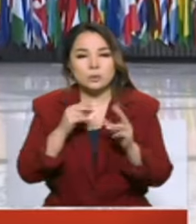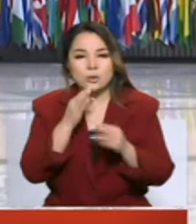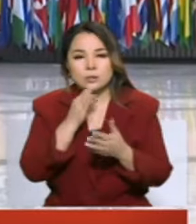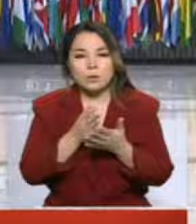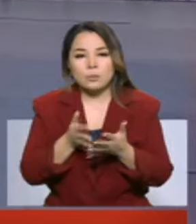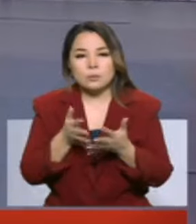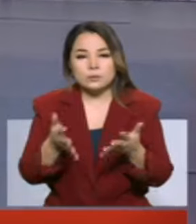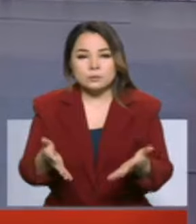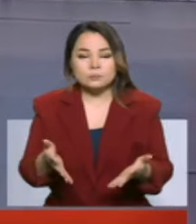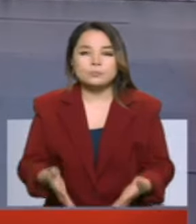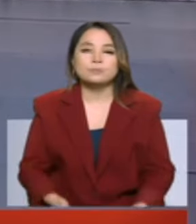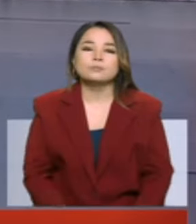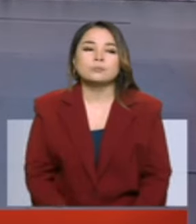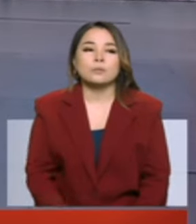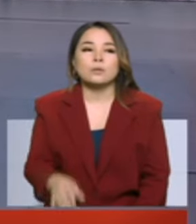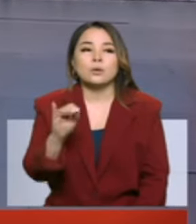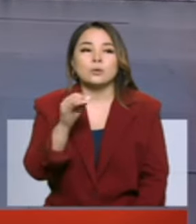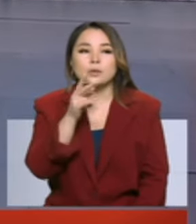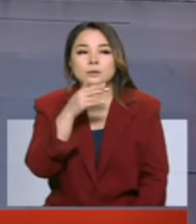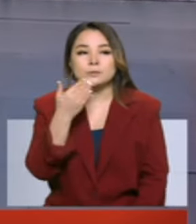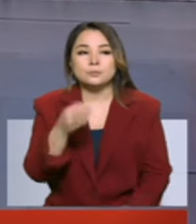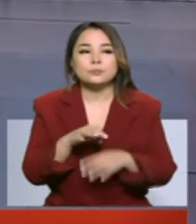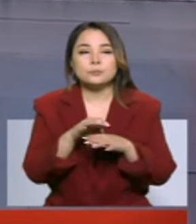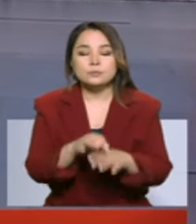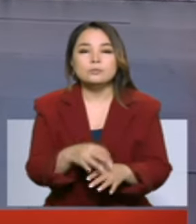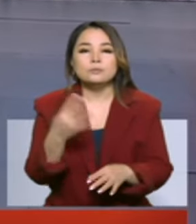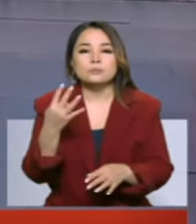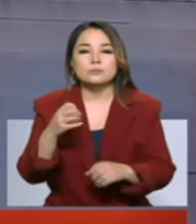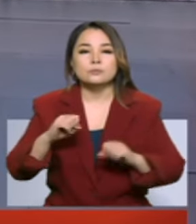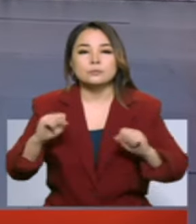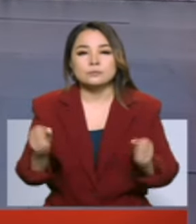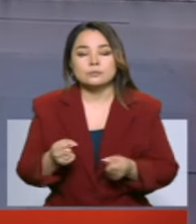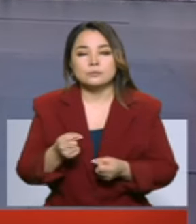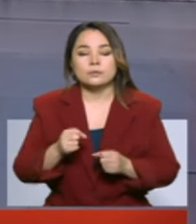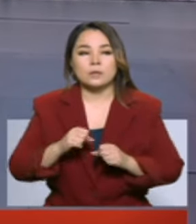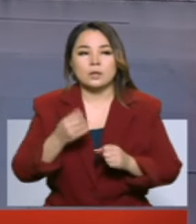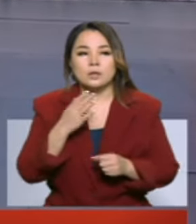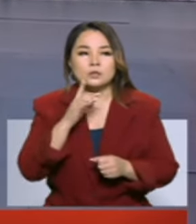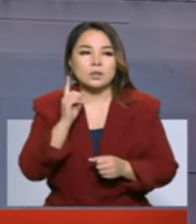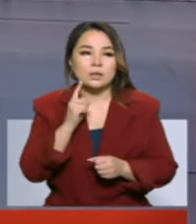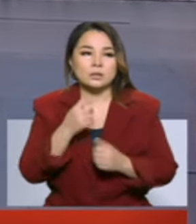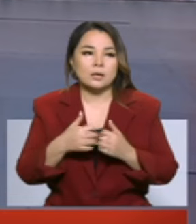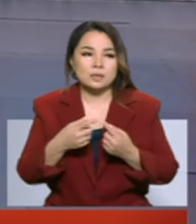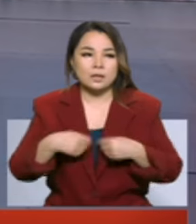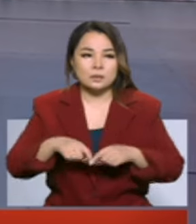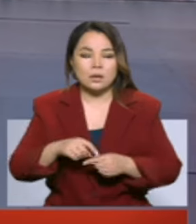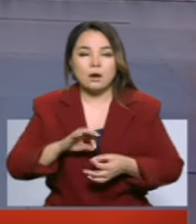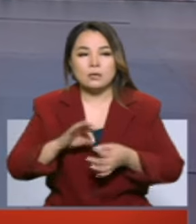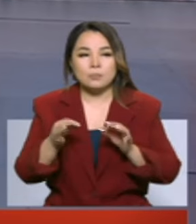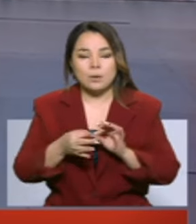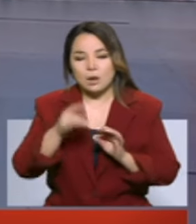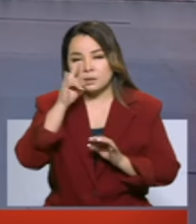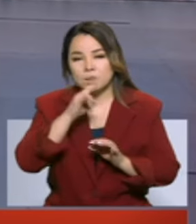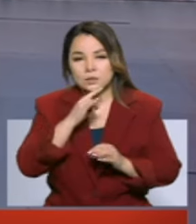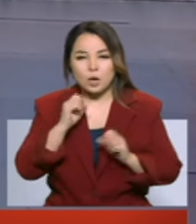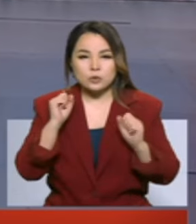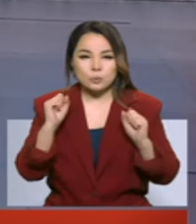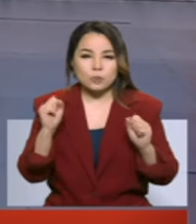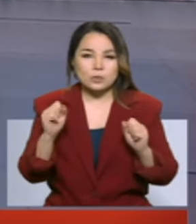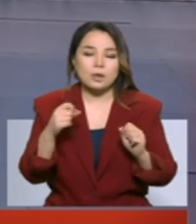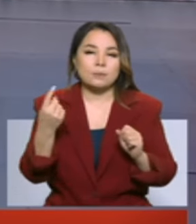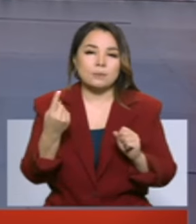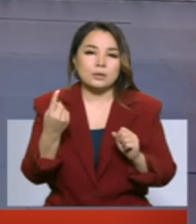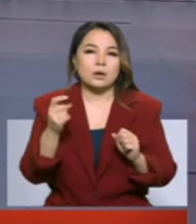үміттеміз. Оңтүстік Кореяда өтіп жатқан 4-ші қысқы жас өспірімдер олимпиадасында Қазақстан спортшылары бүгінге дейін